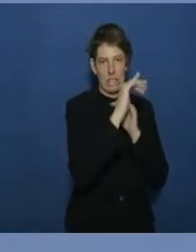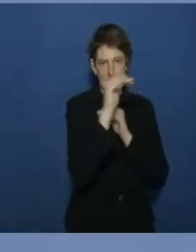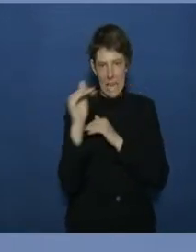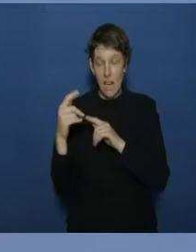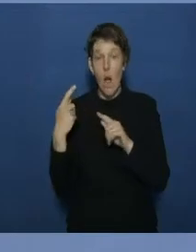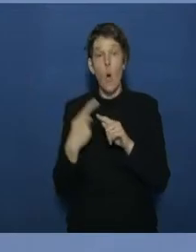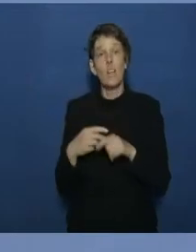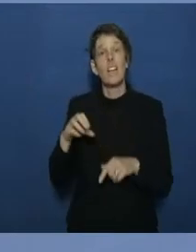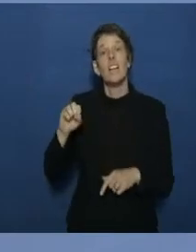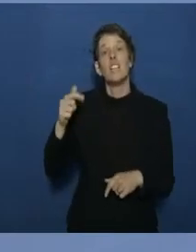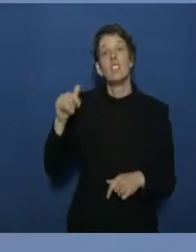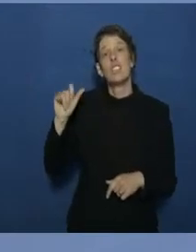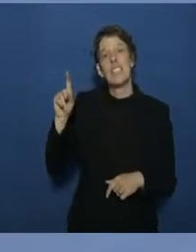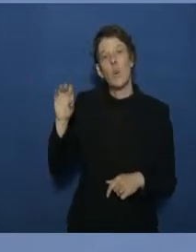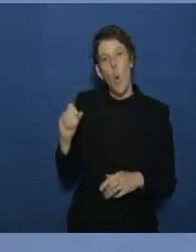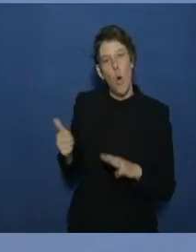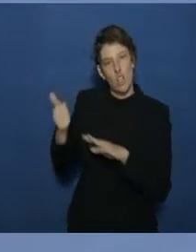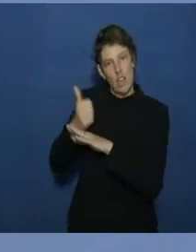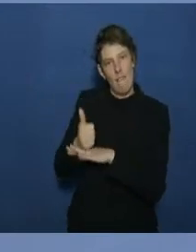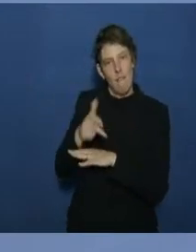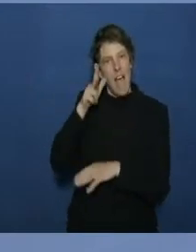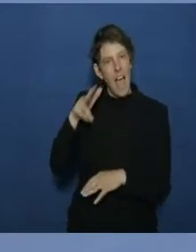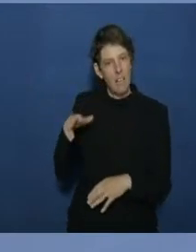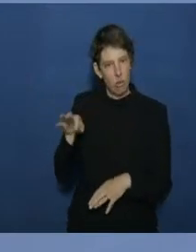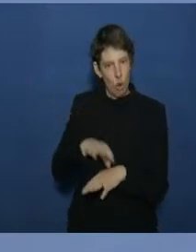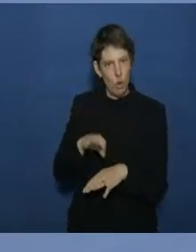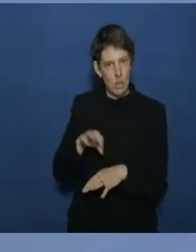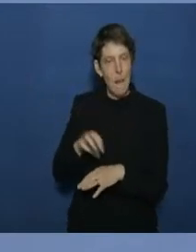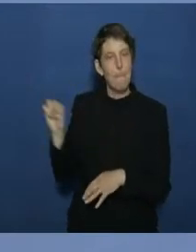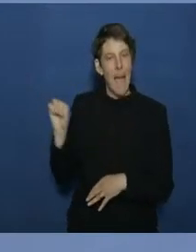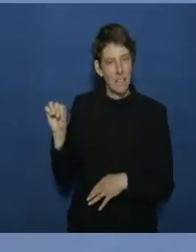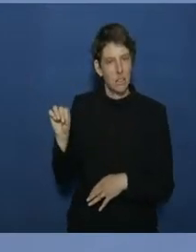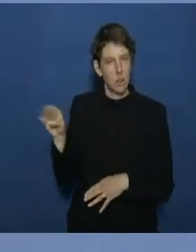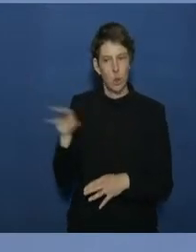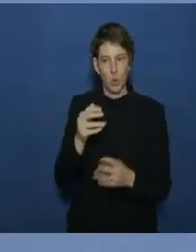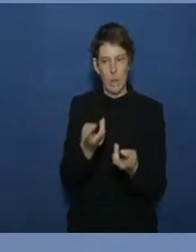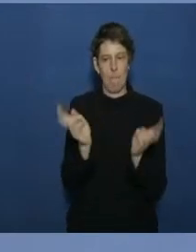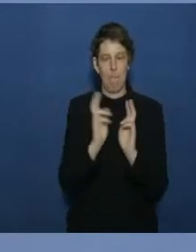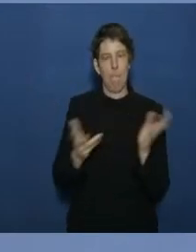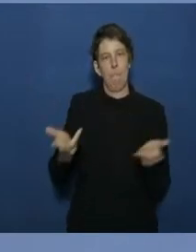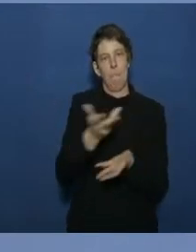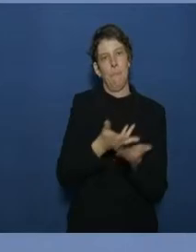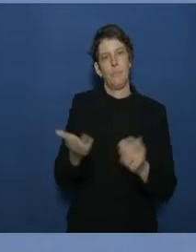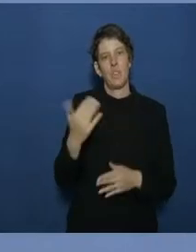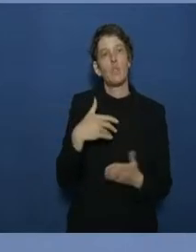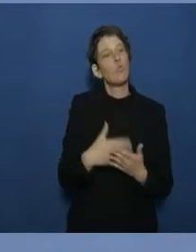Chef der STIKO, Herrn Dr. Mertens, gegeben. Und ich glaube, dass dieser Austausch von allen